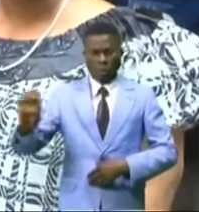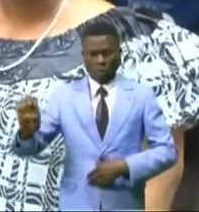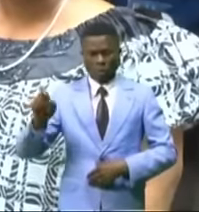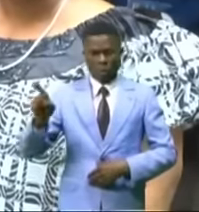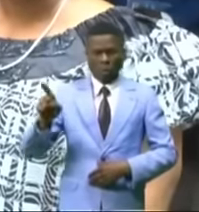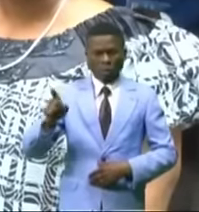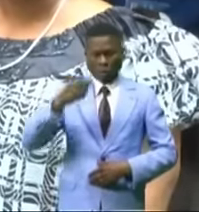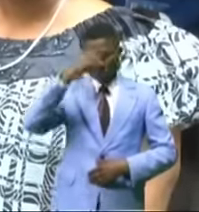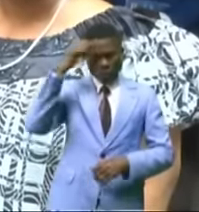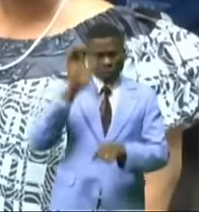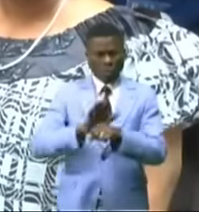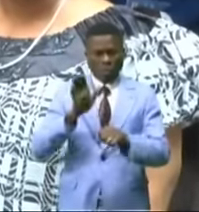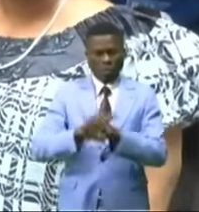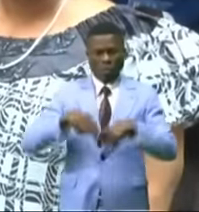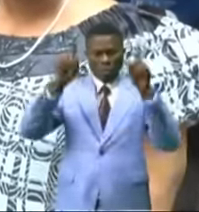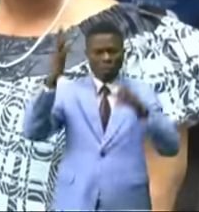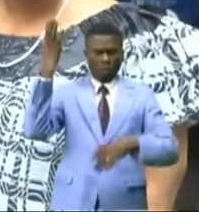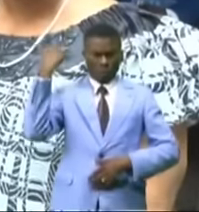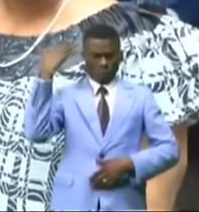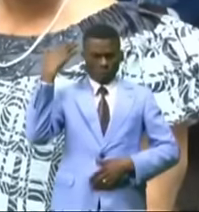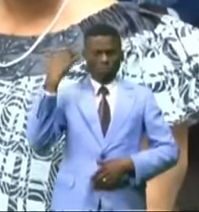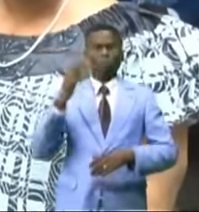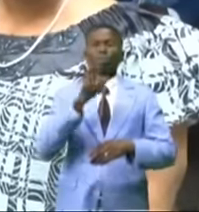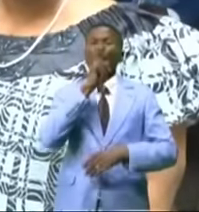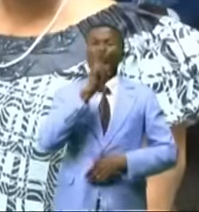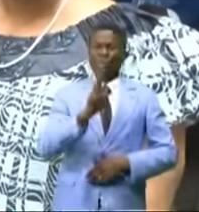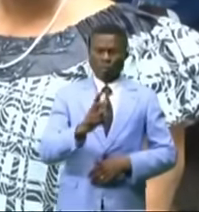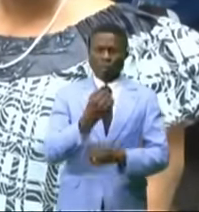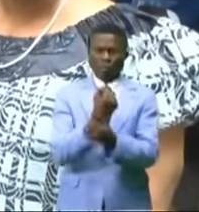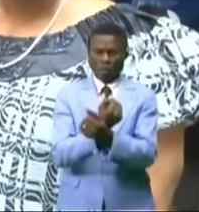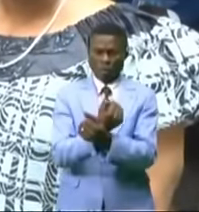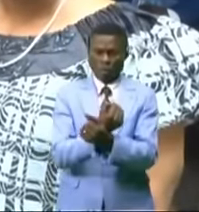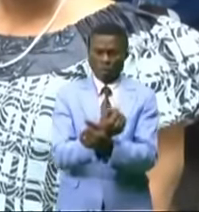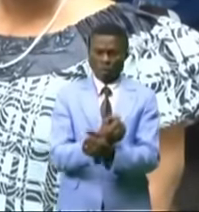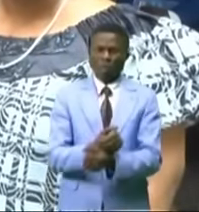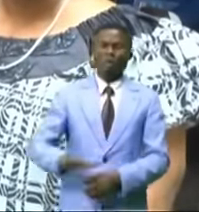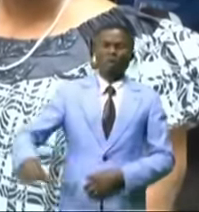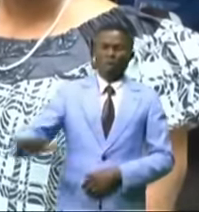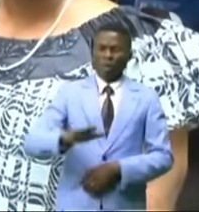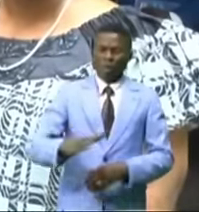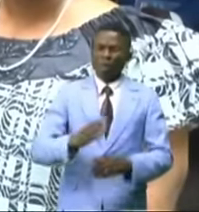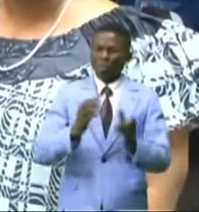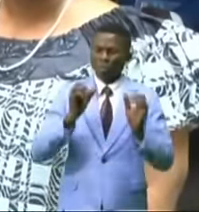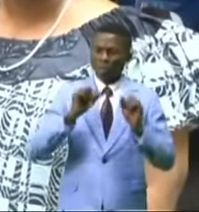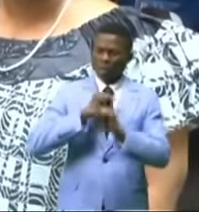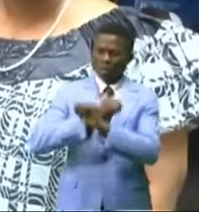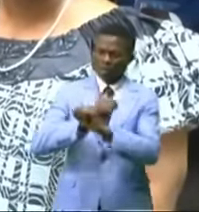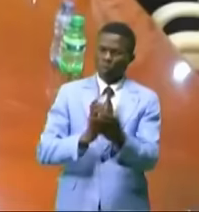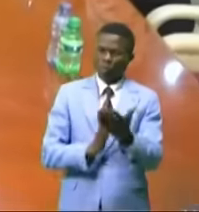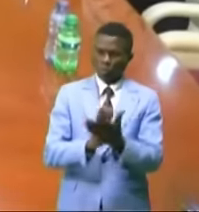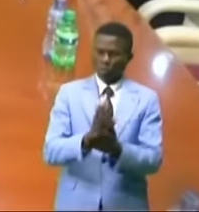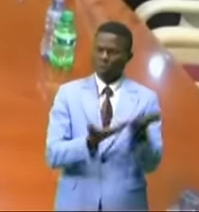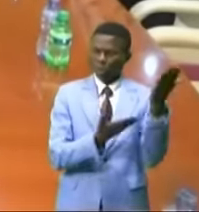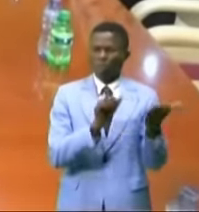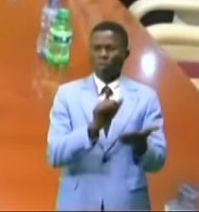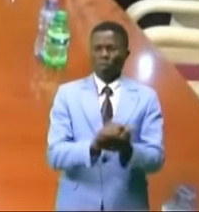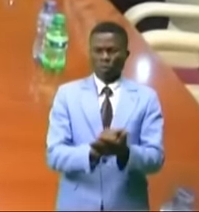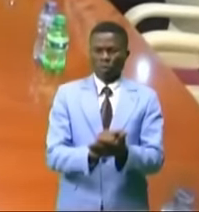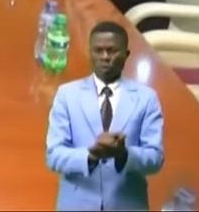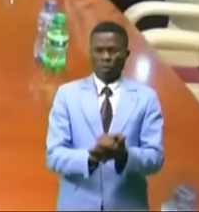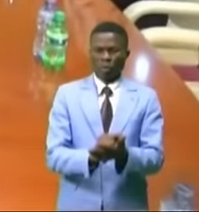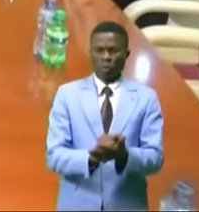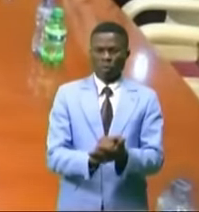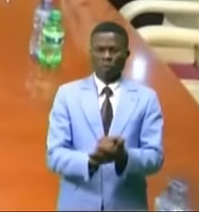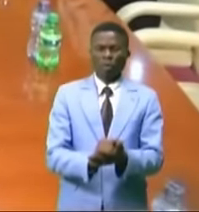trop souffert toutes ces années, et bien sûr respecter l'intégrité territoriale du Congo, ça c'est essentiel. Quels sont les voies